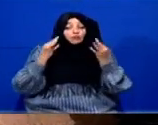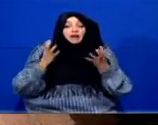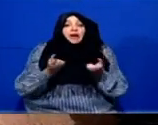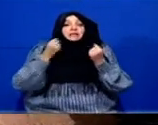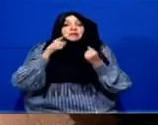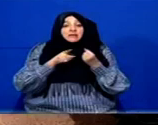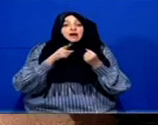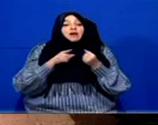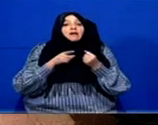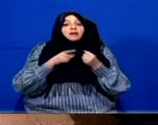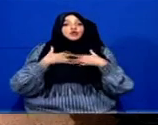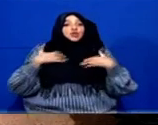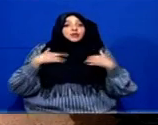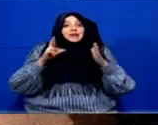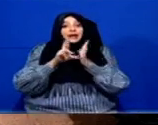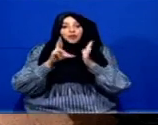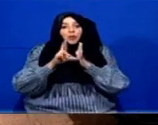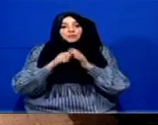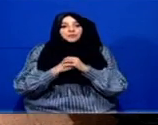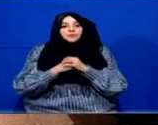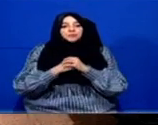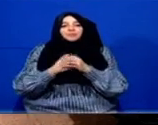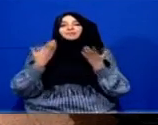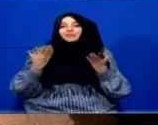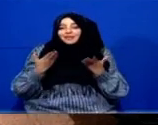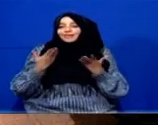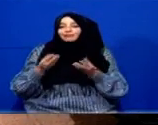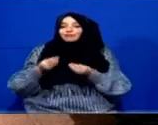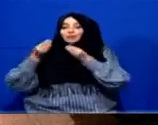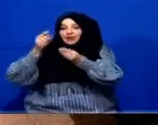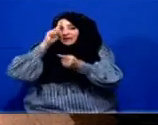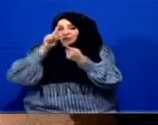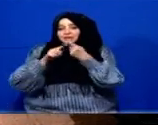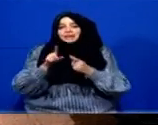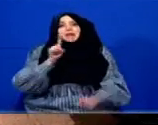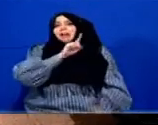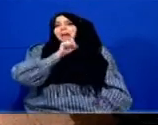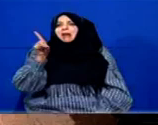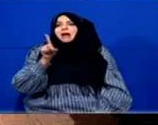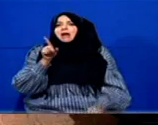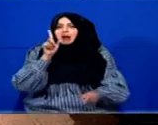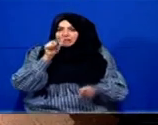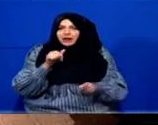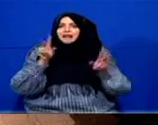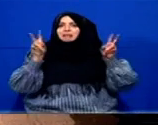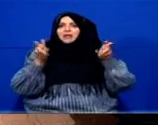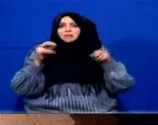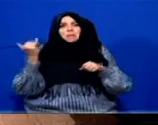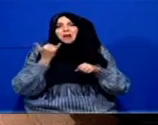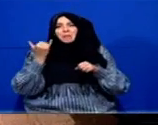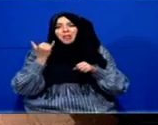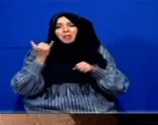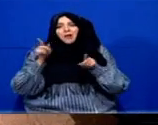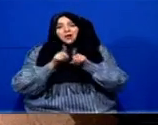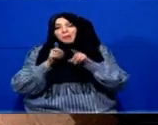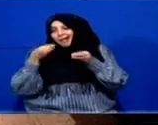ان شاء الله مع قاعده بقيه جليله الاجتهاد مع النص يقول الله تبارك وتعالى